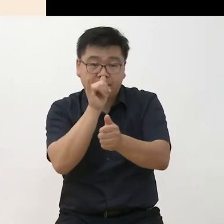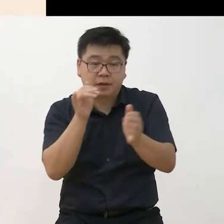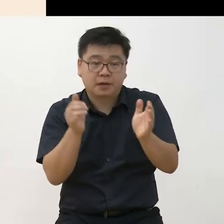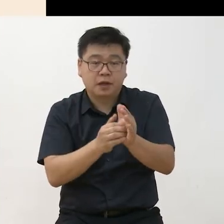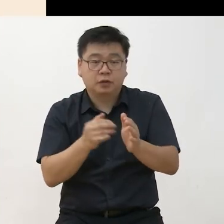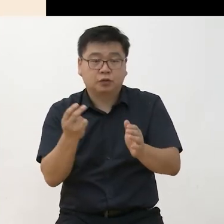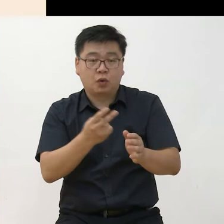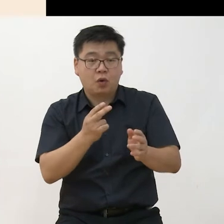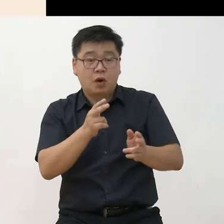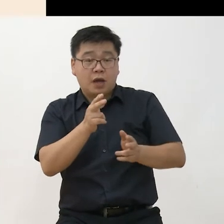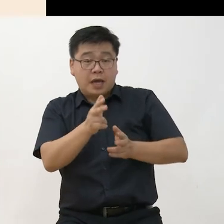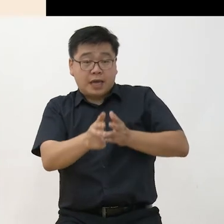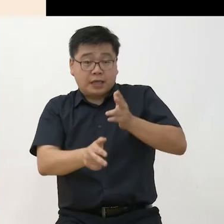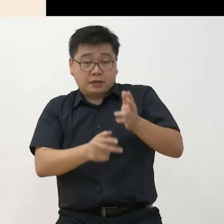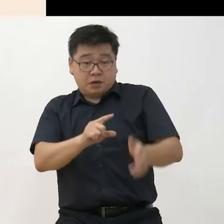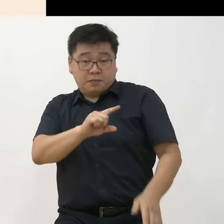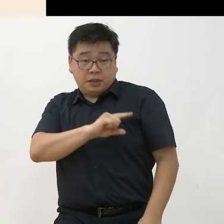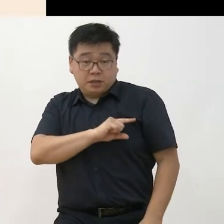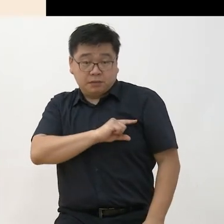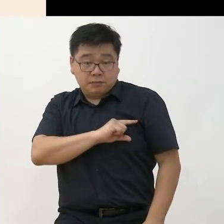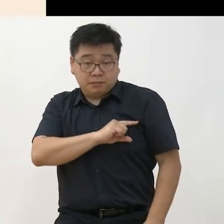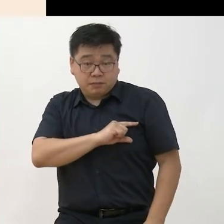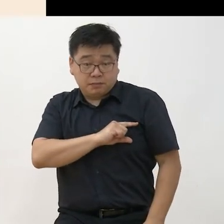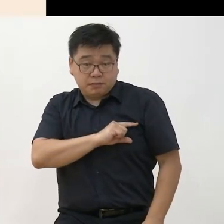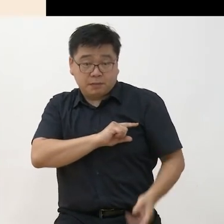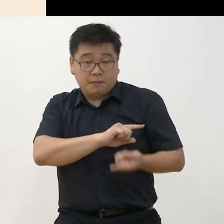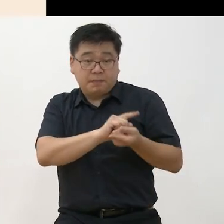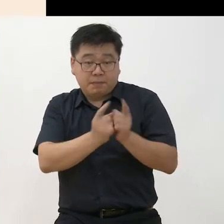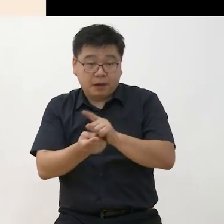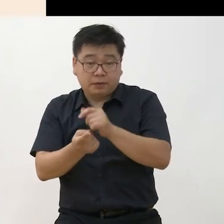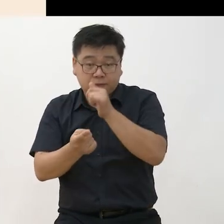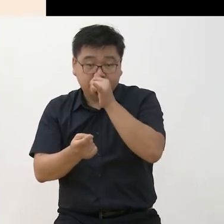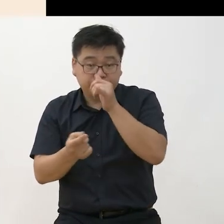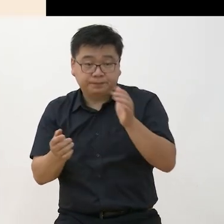사업 명칭 유형 명칭을 좀 변경을 했습니다.